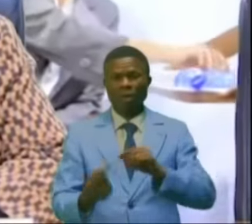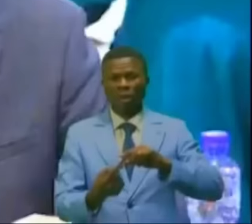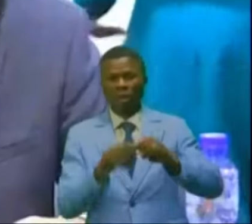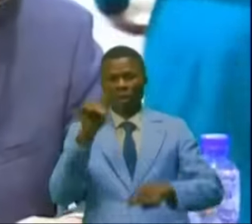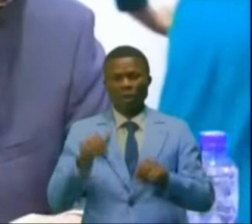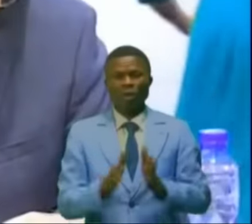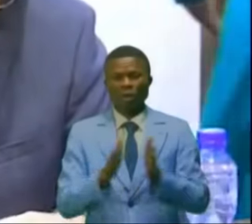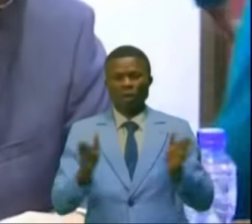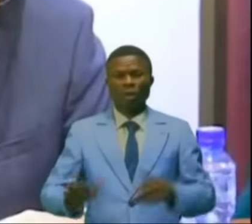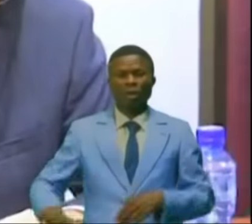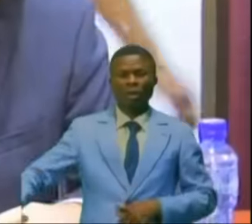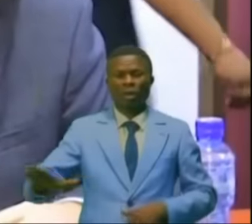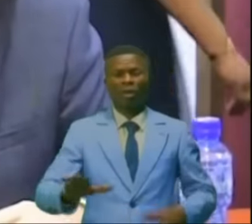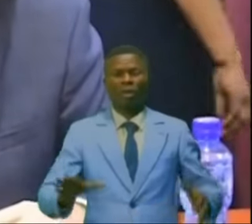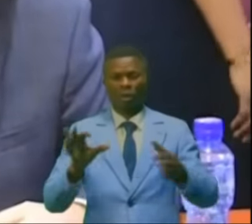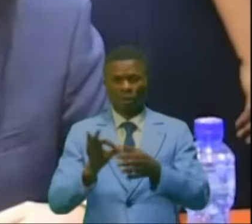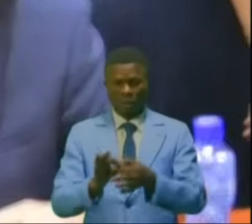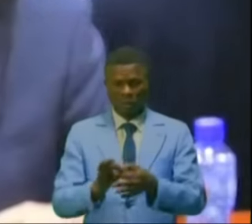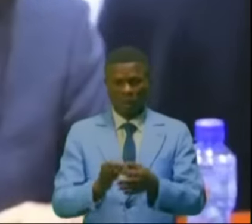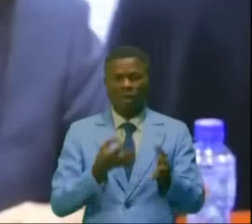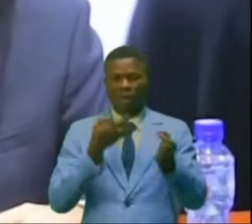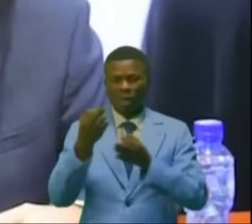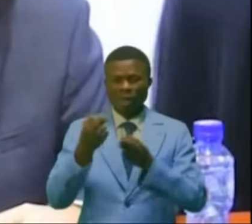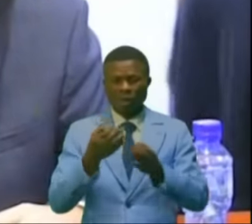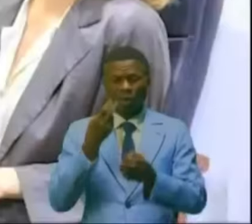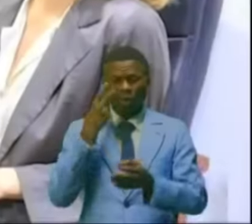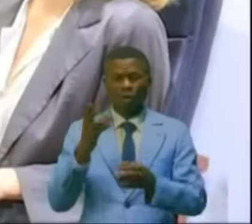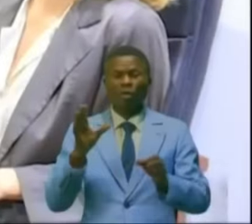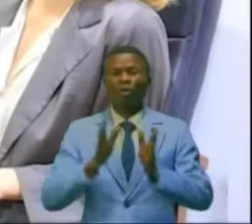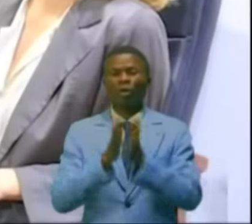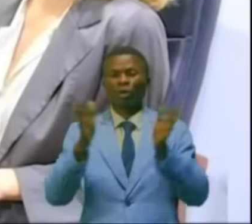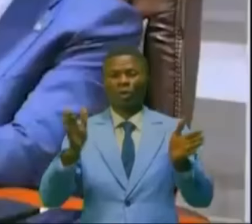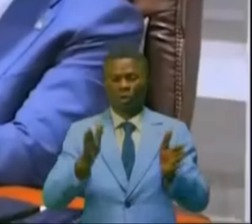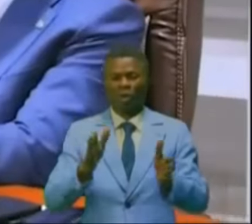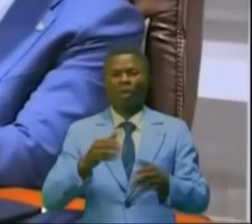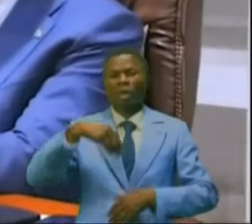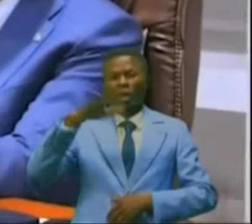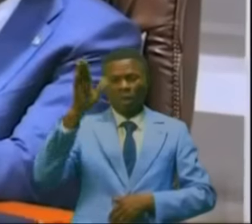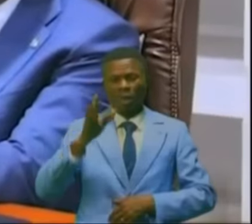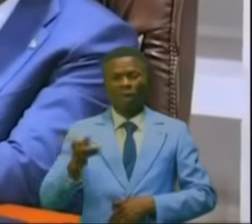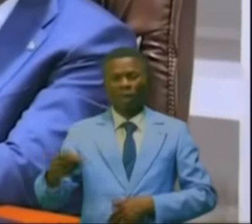secrétaire général des Nations Unies, a fait un aperçu général du désengagement de la